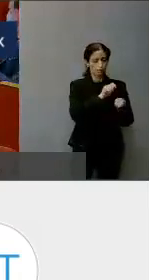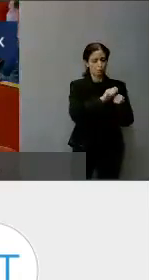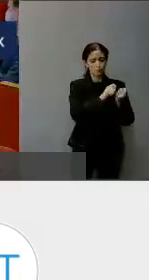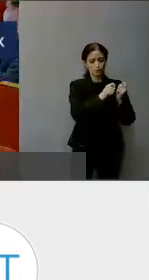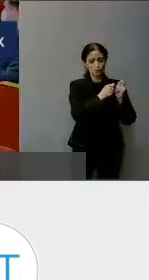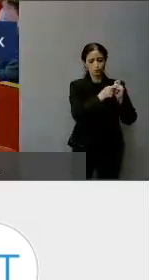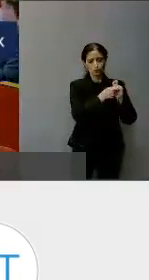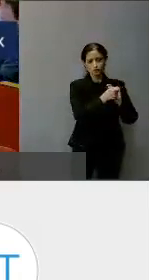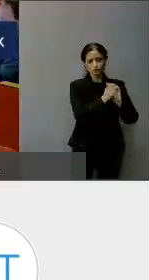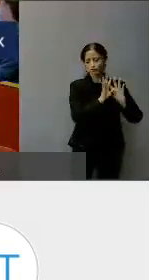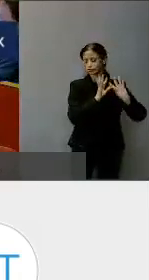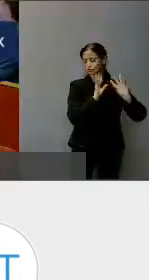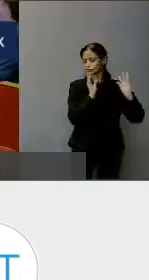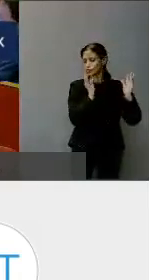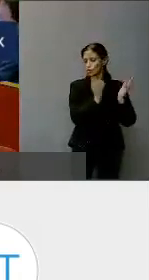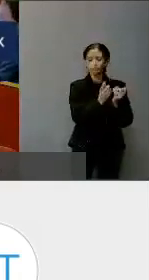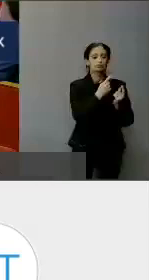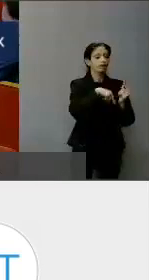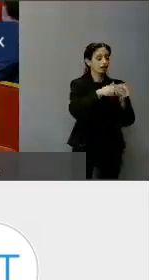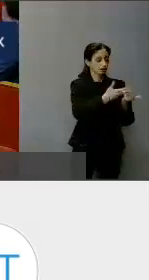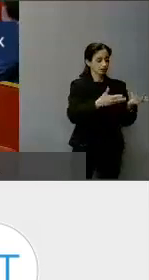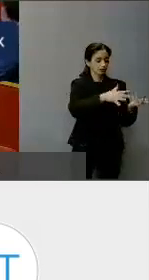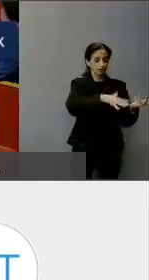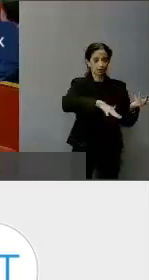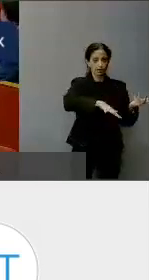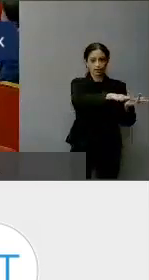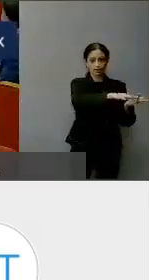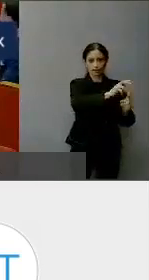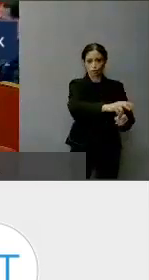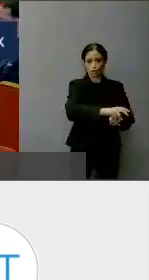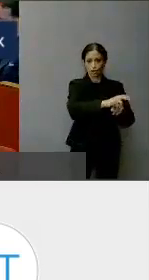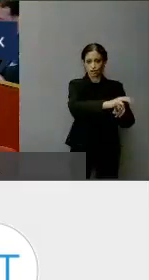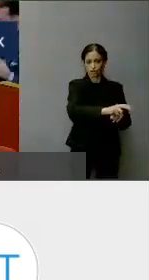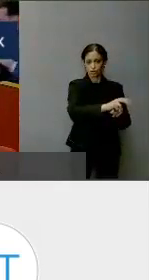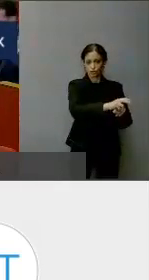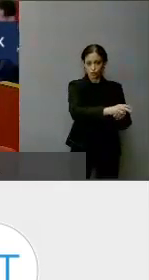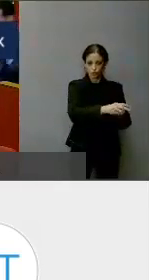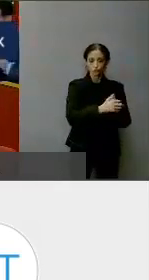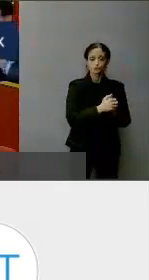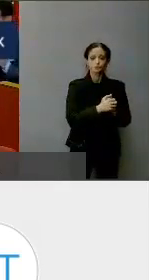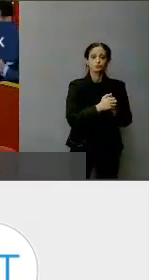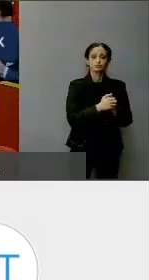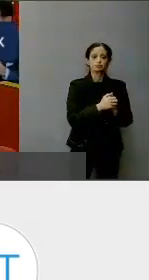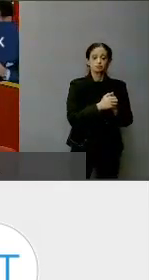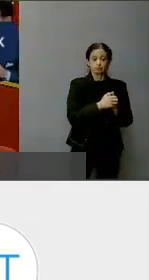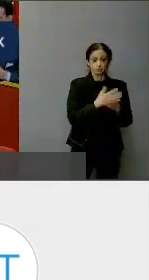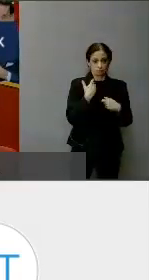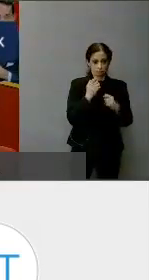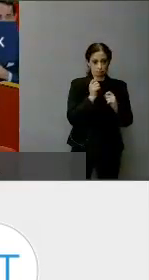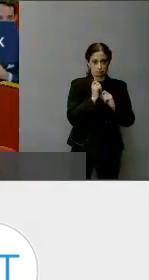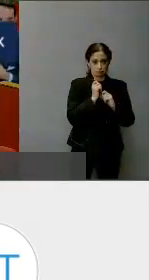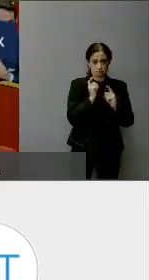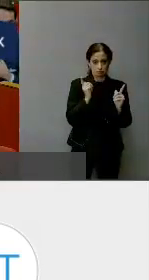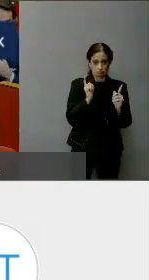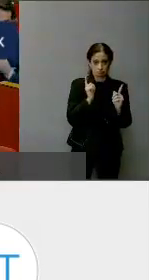un'intera porzione di terreno agricolo rende molto che